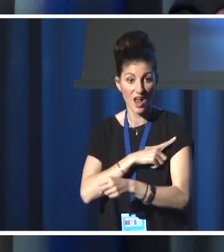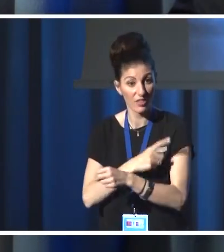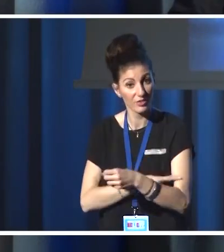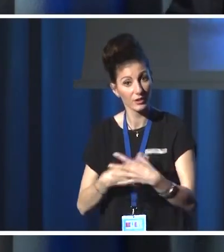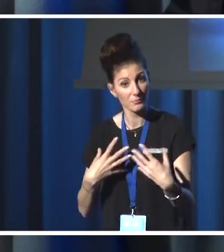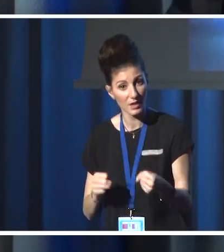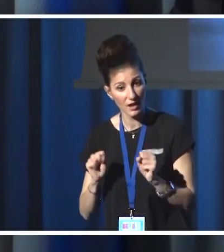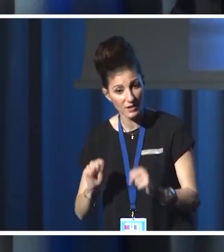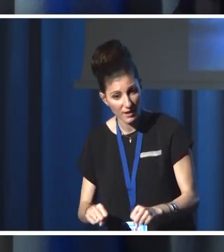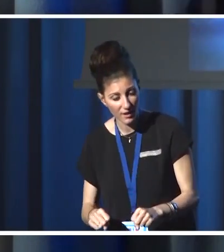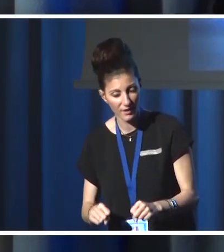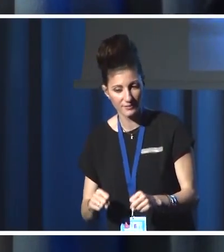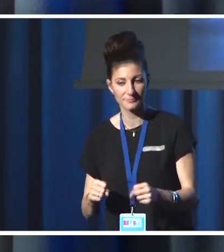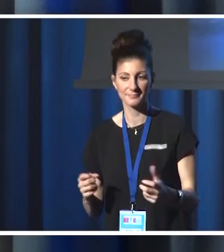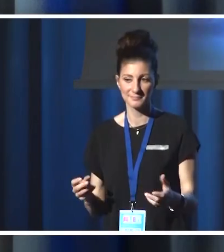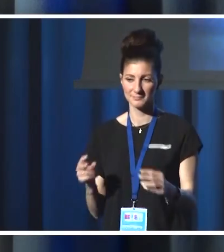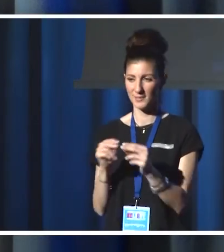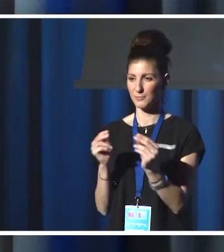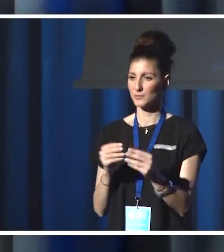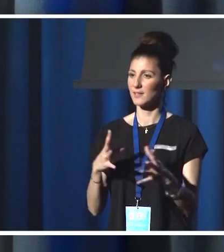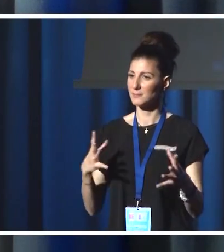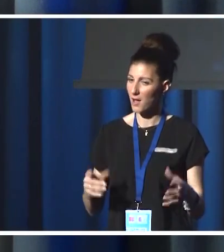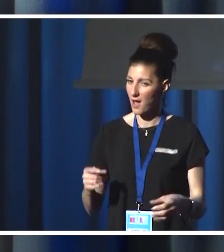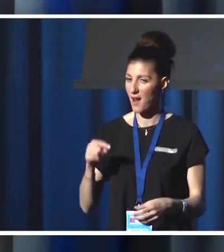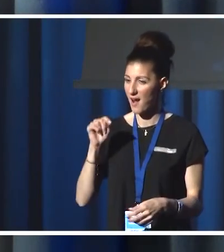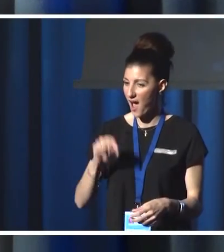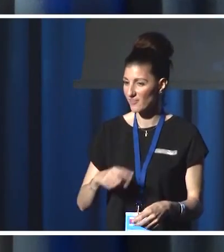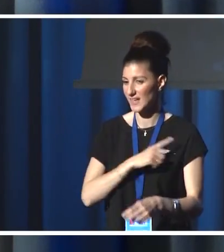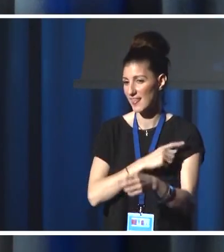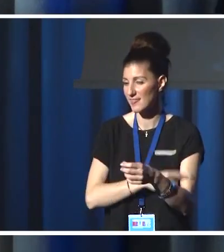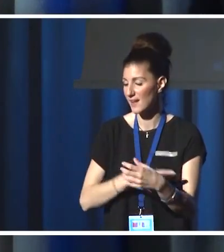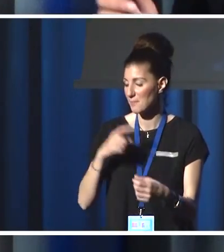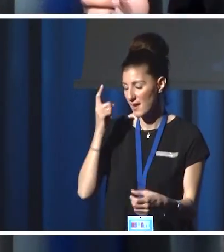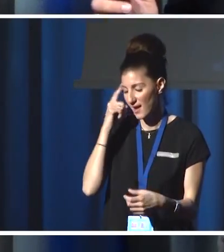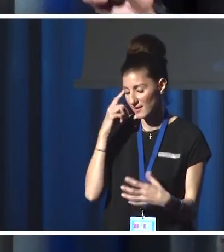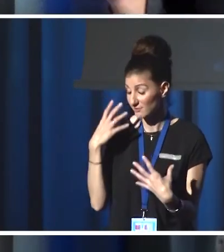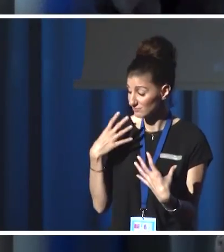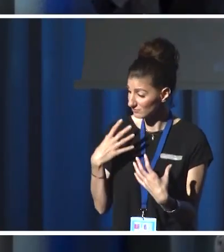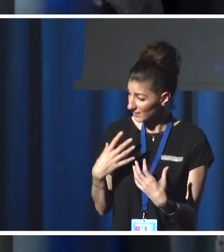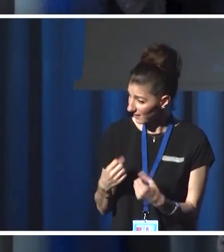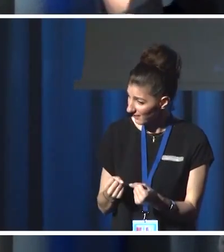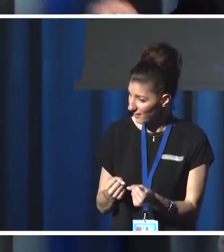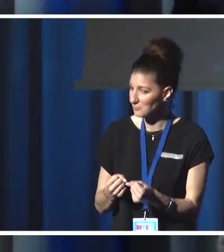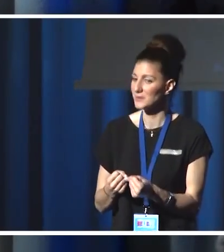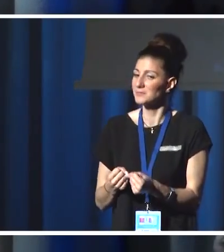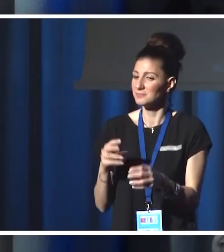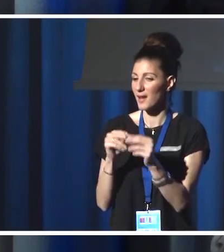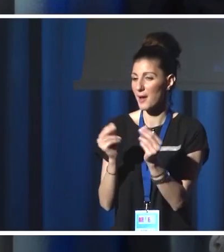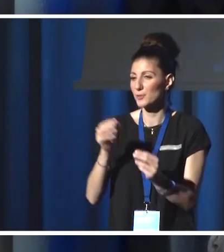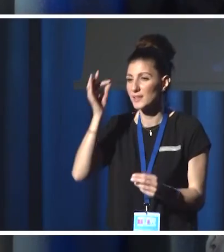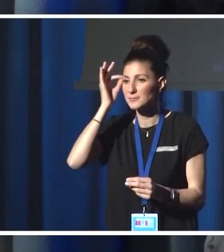θα πετύχουμε τα όνειρά μας και θα κλείσω με ένα παράδειγμα απ το